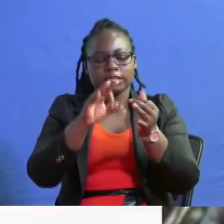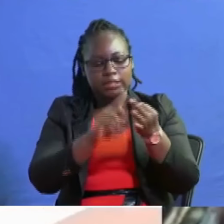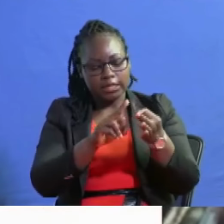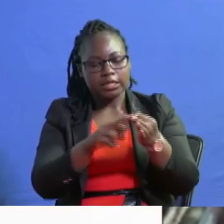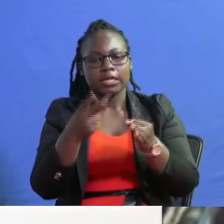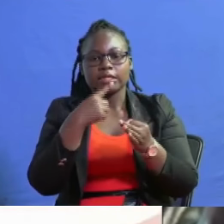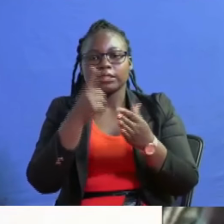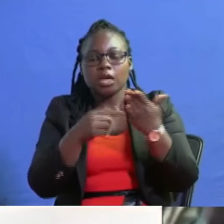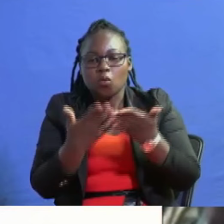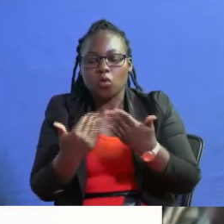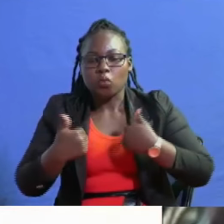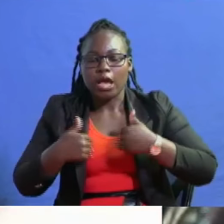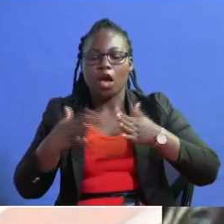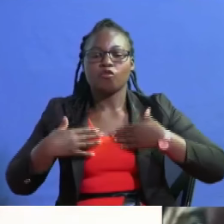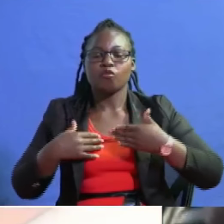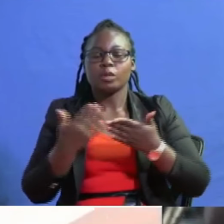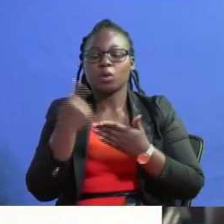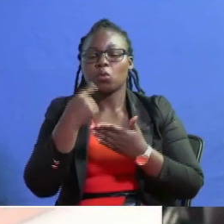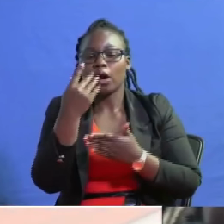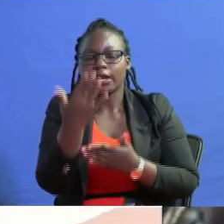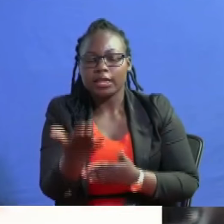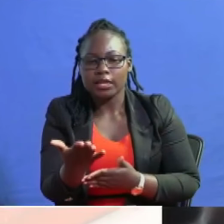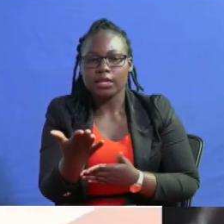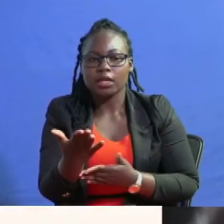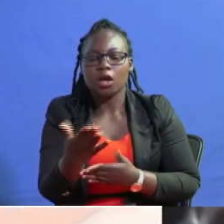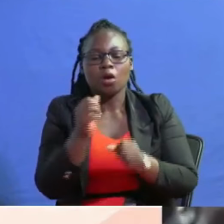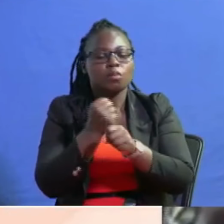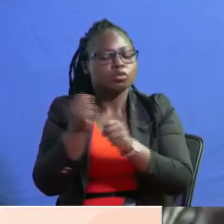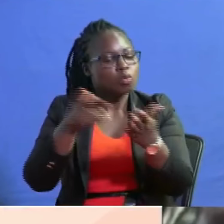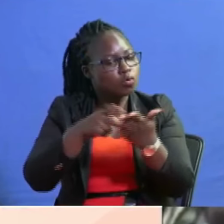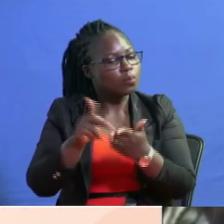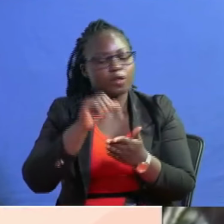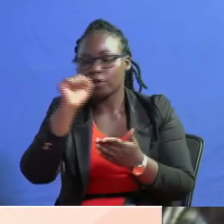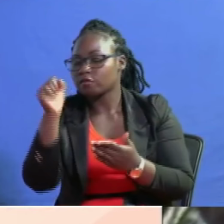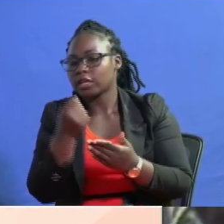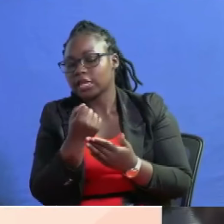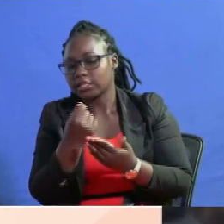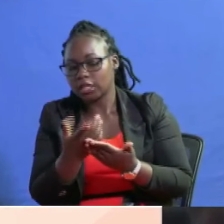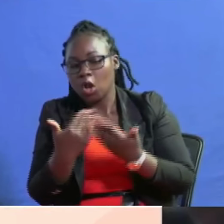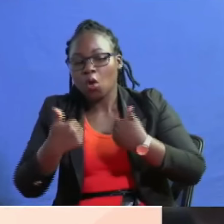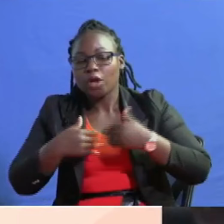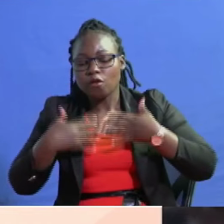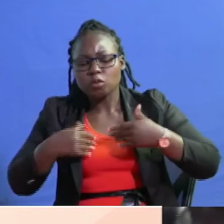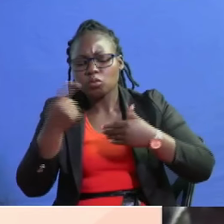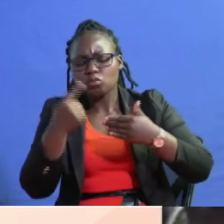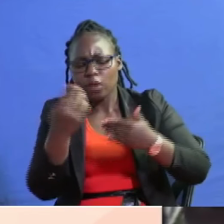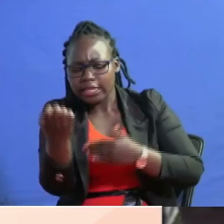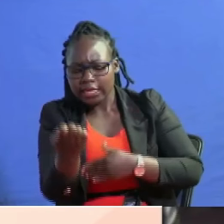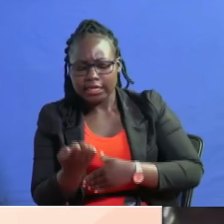tumesema kuna watu hata ambao hawawezi kulipa shilingi 300. Si tuko na watu wale wako chini